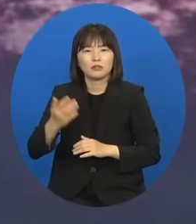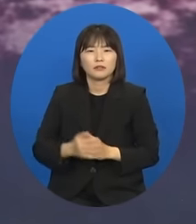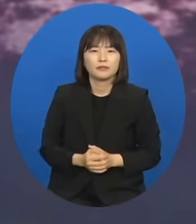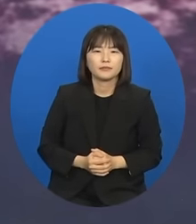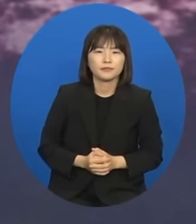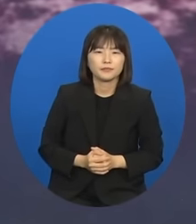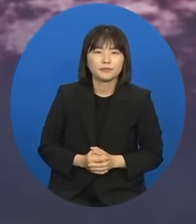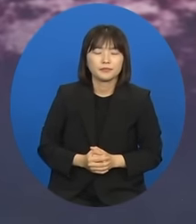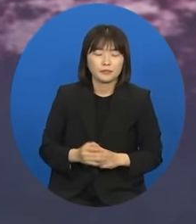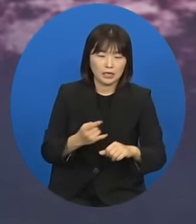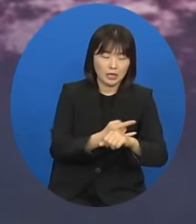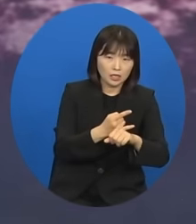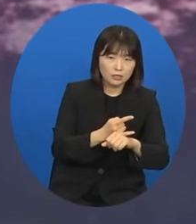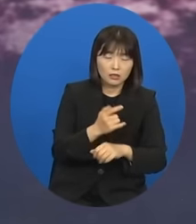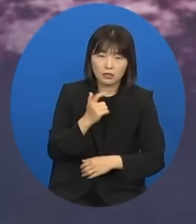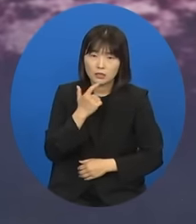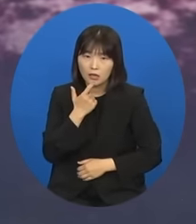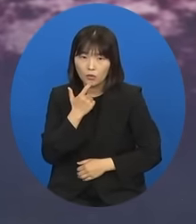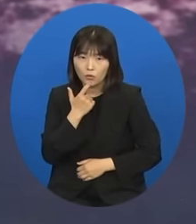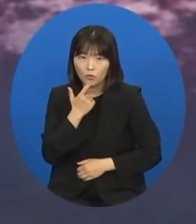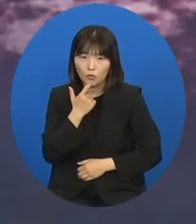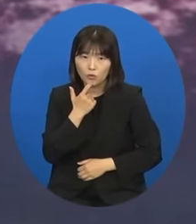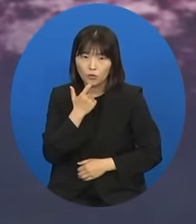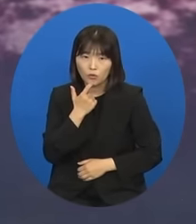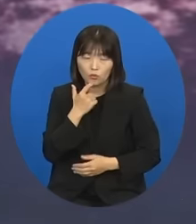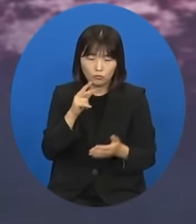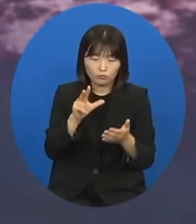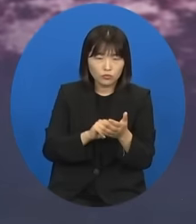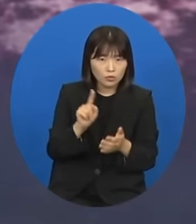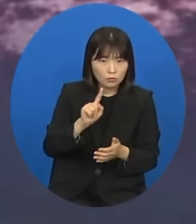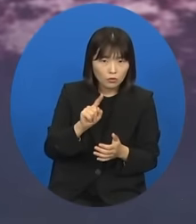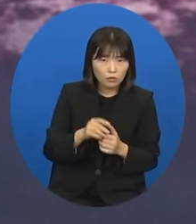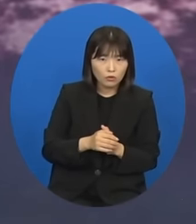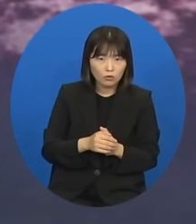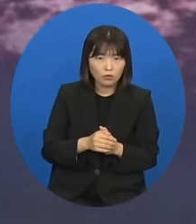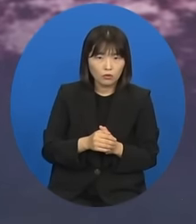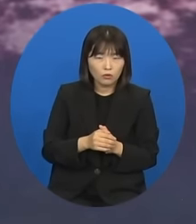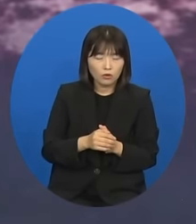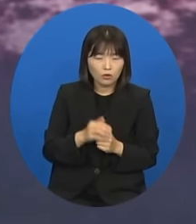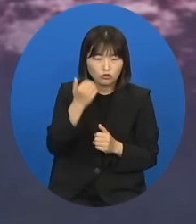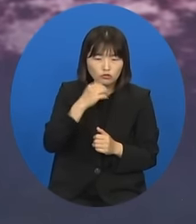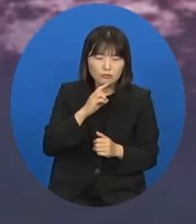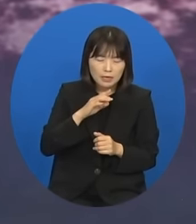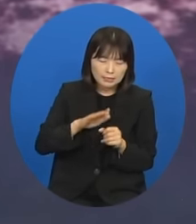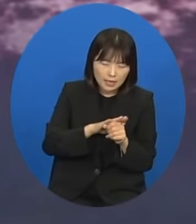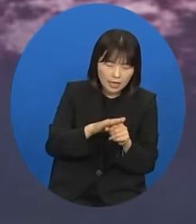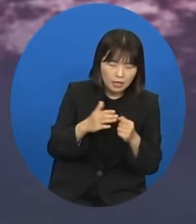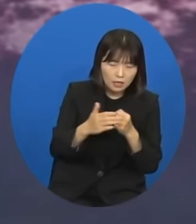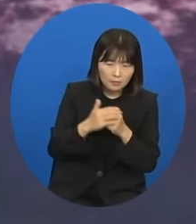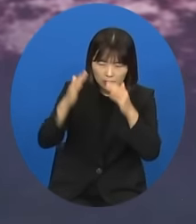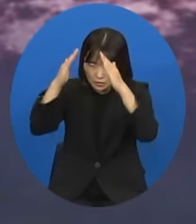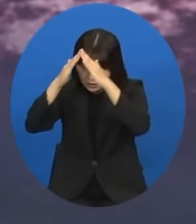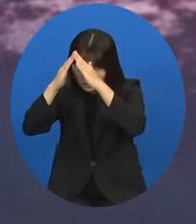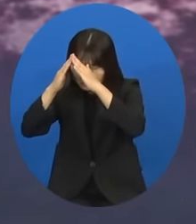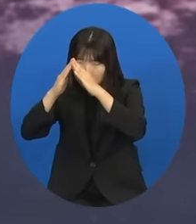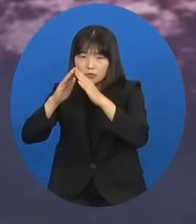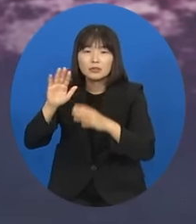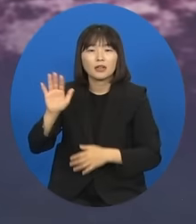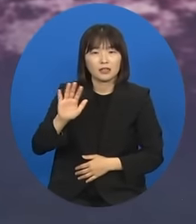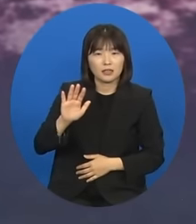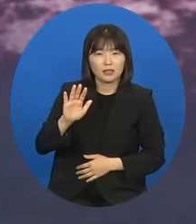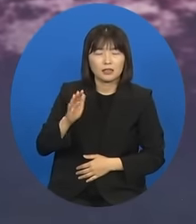재 와 야의 이슈는 해로 인해서 누가 은둔했다 뭐 이렇지는 않습니다 그런데이 이삭의